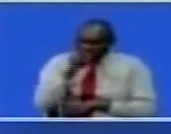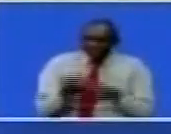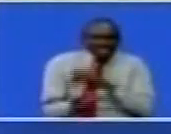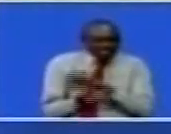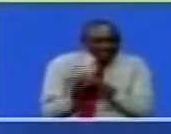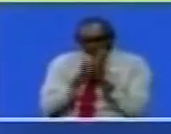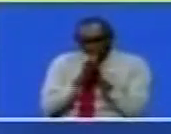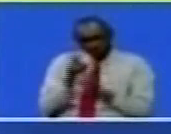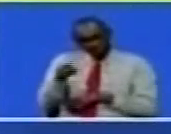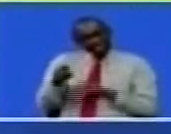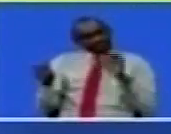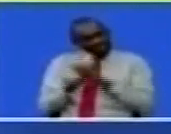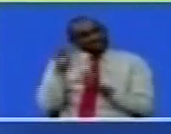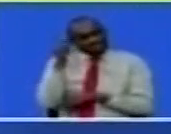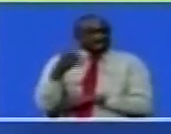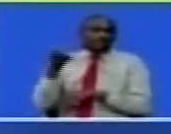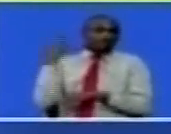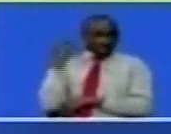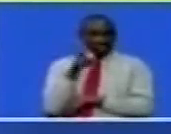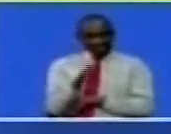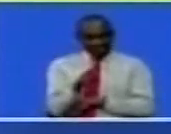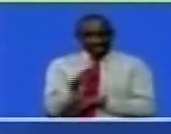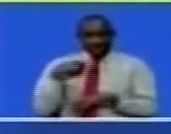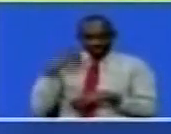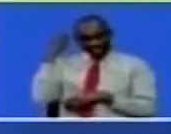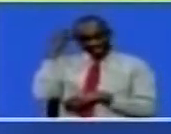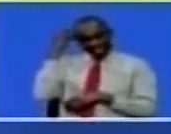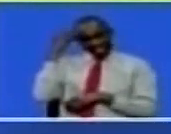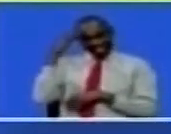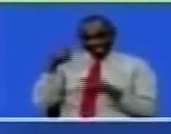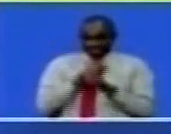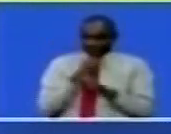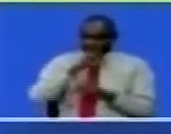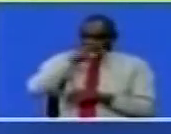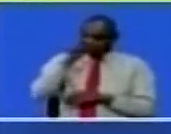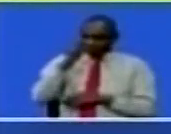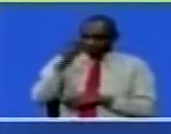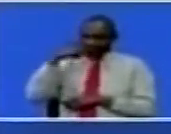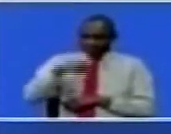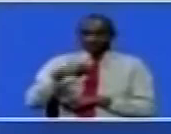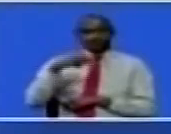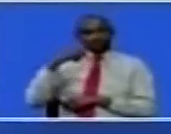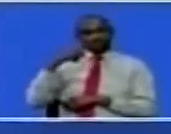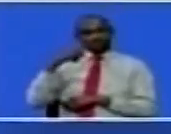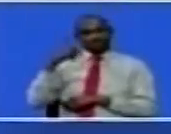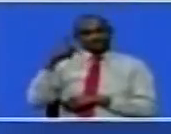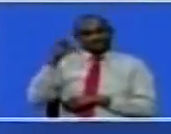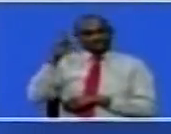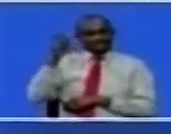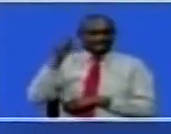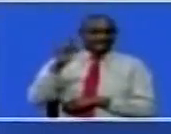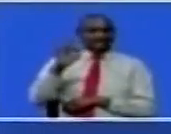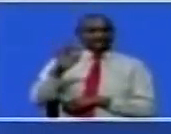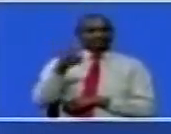kijana katika shule ya msingi ya St. Joseph's Kitale kabla ya kuendeleza mazungumzo yetu. Kwa boarding,